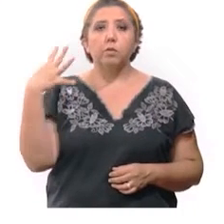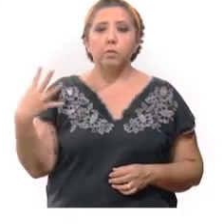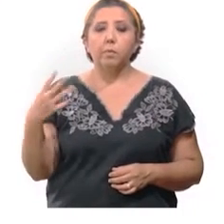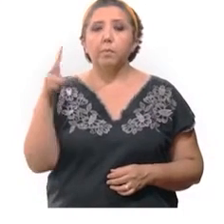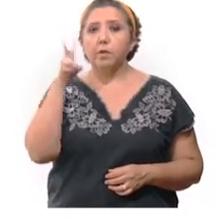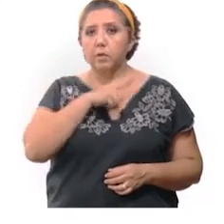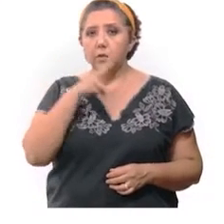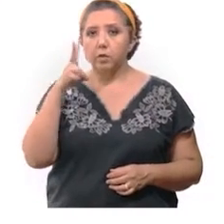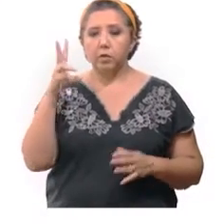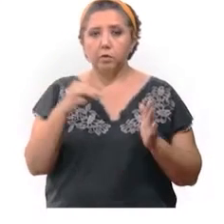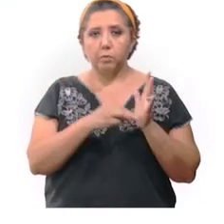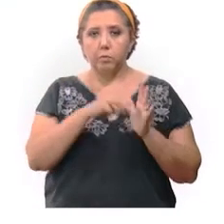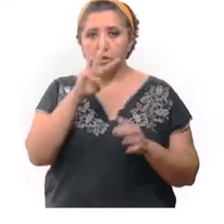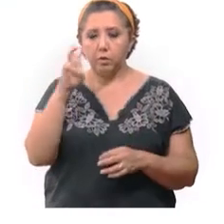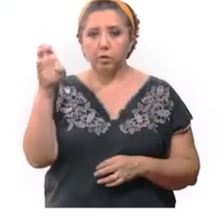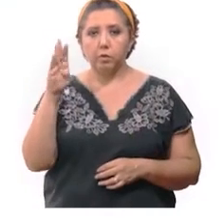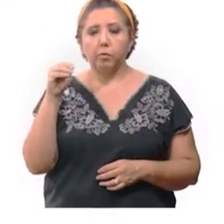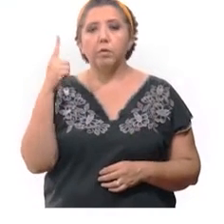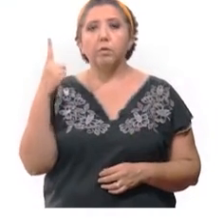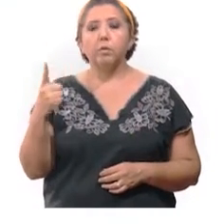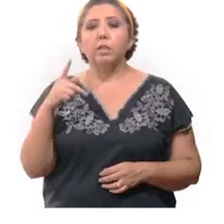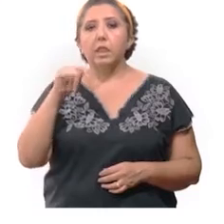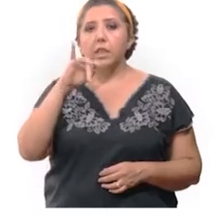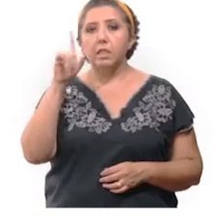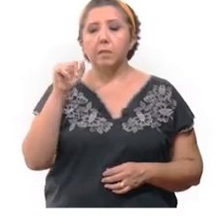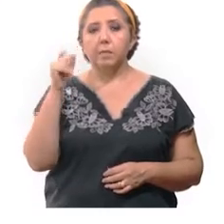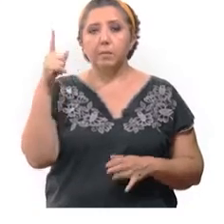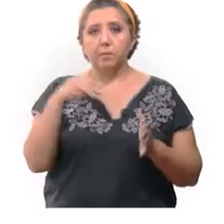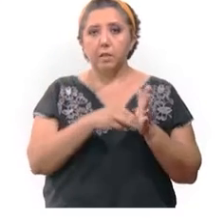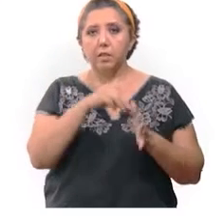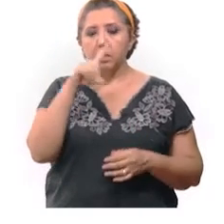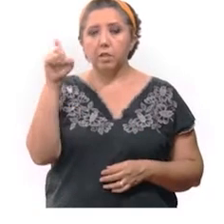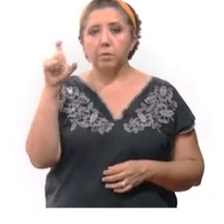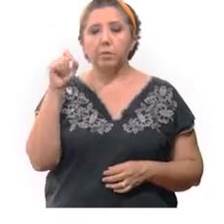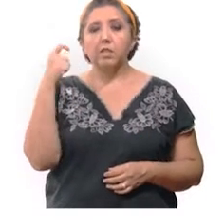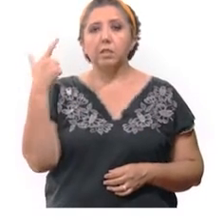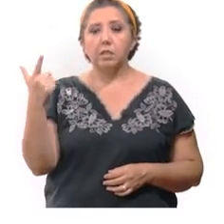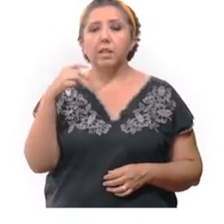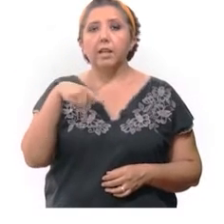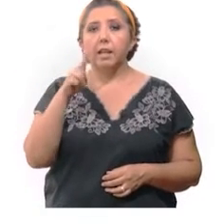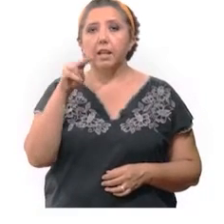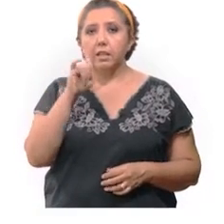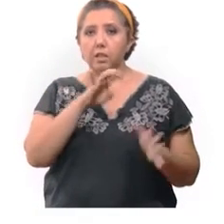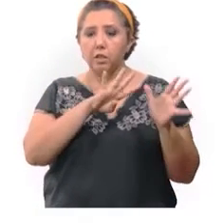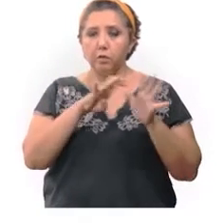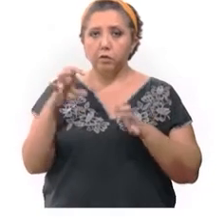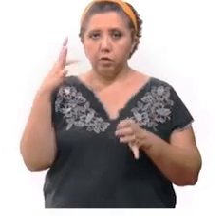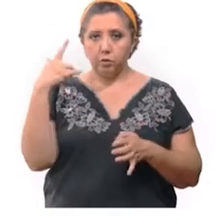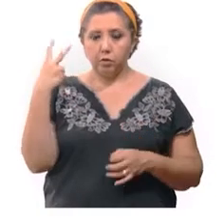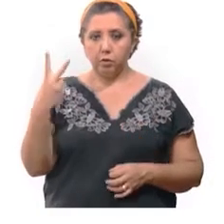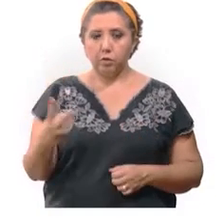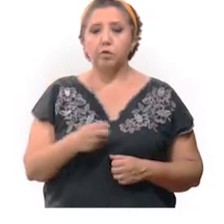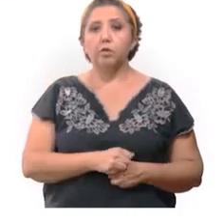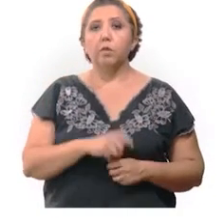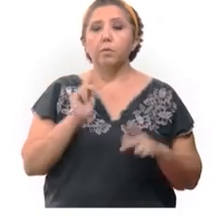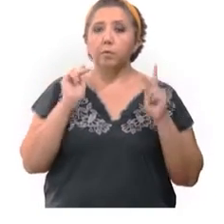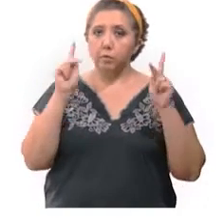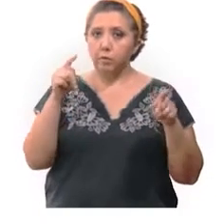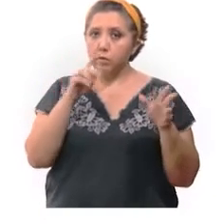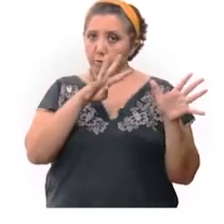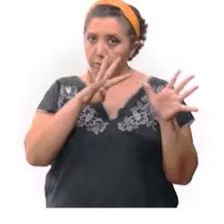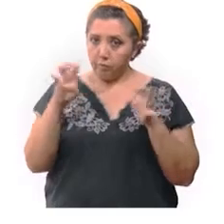162, mashkanu 143, akankajetel espita 126, oshkutskab 122,